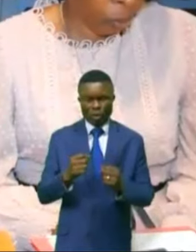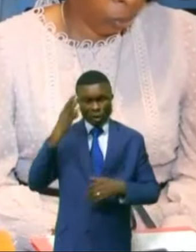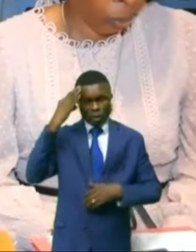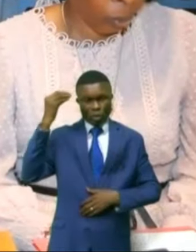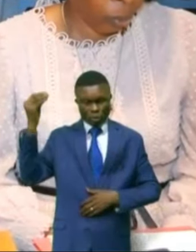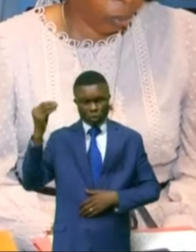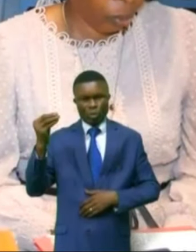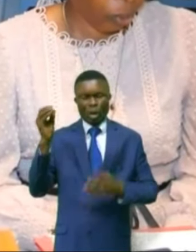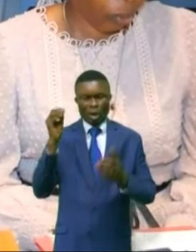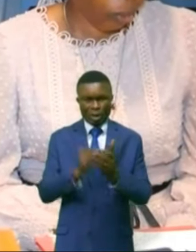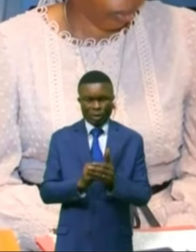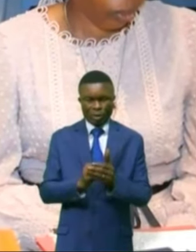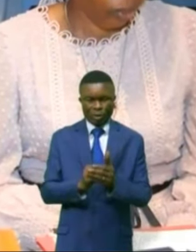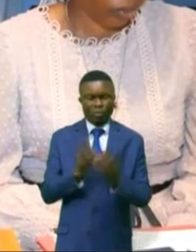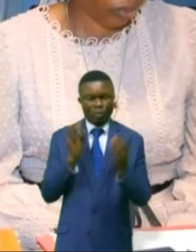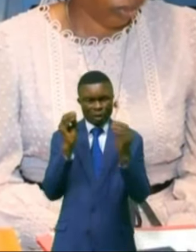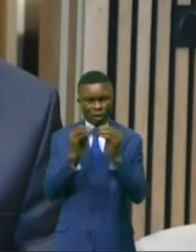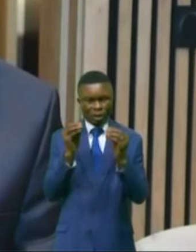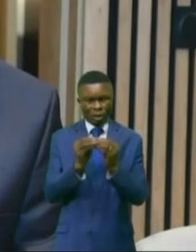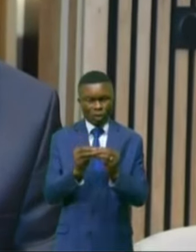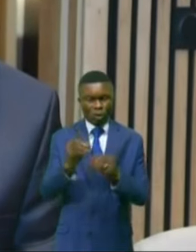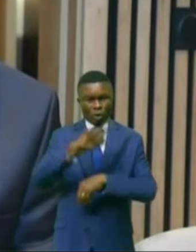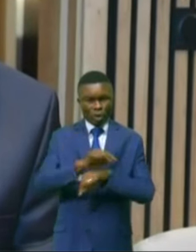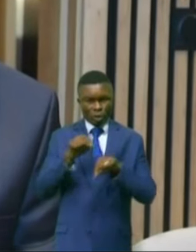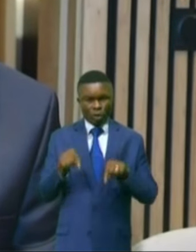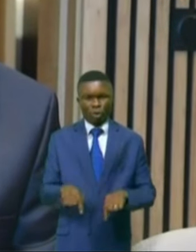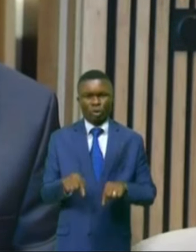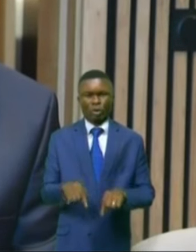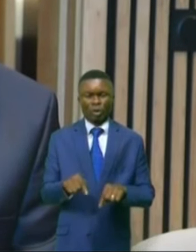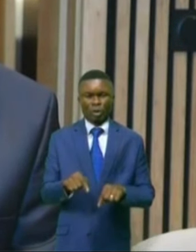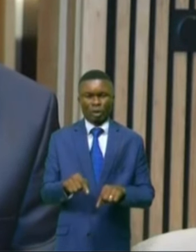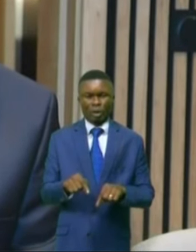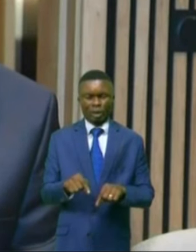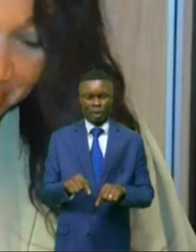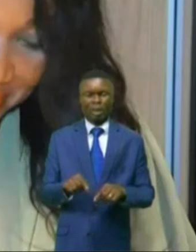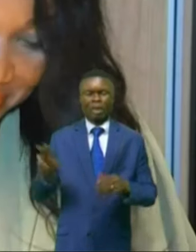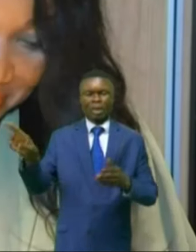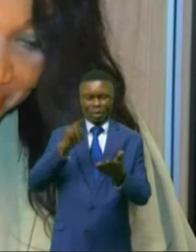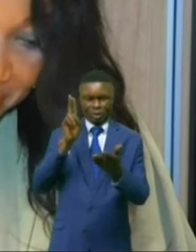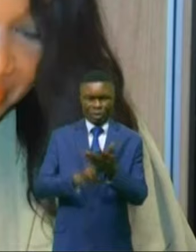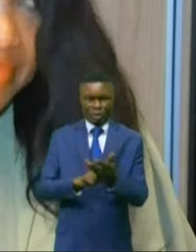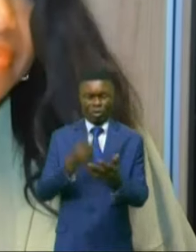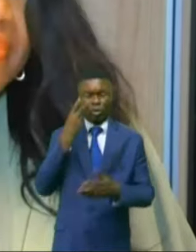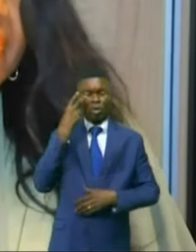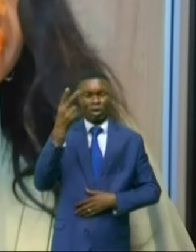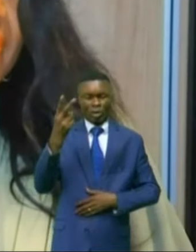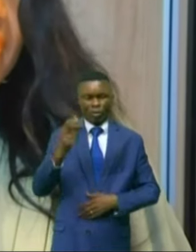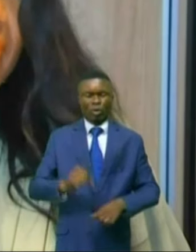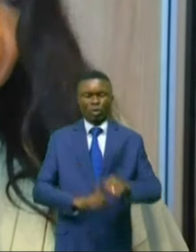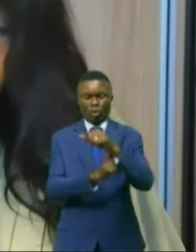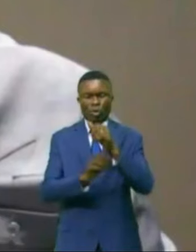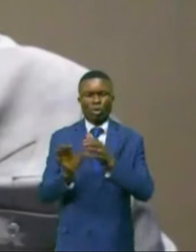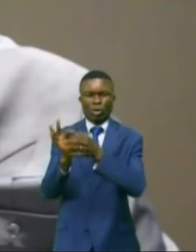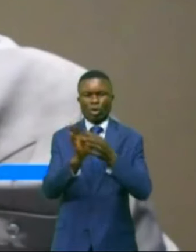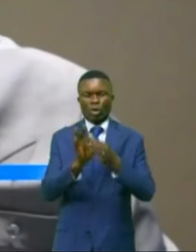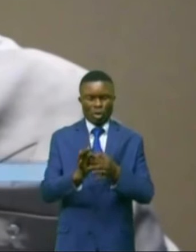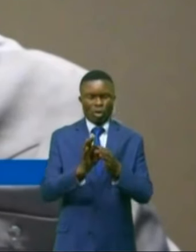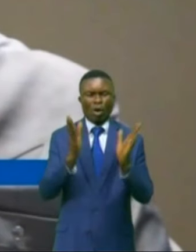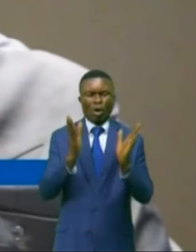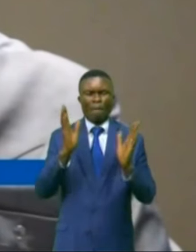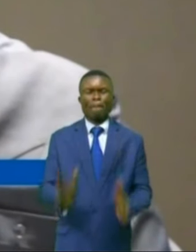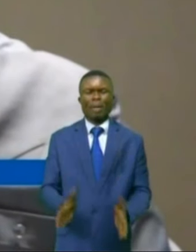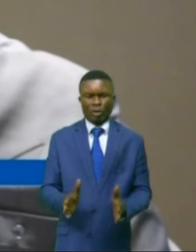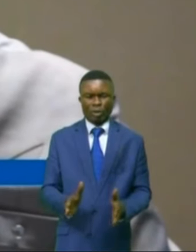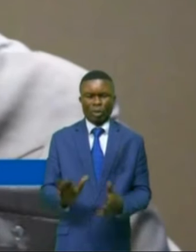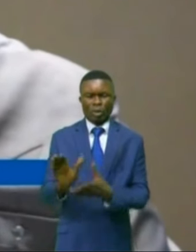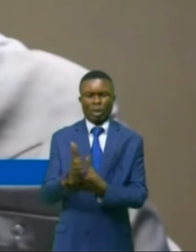donc que la rencontre de ces jours va sceller la vision d'une collaboration parfaite entre